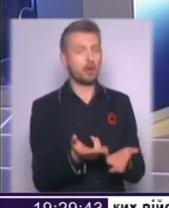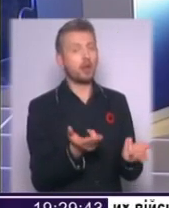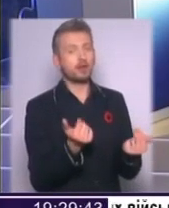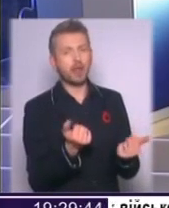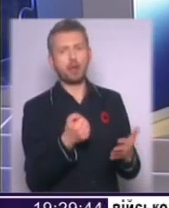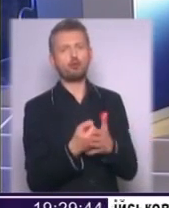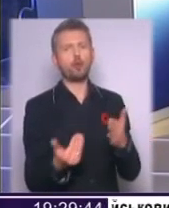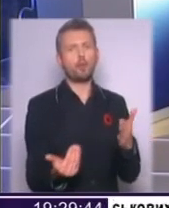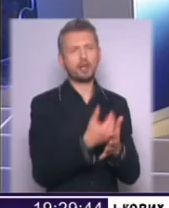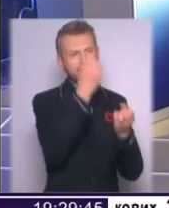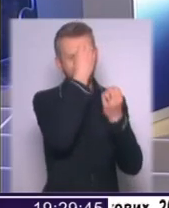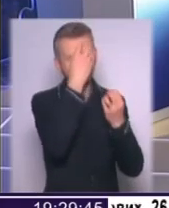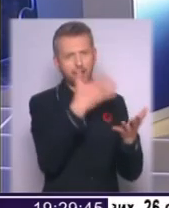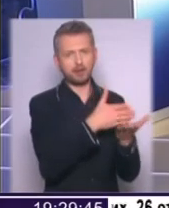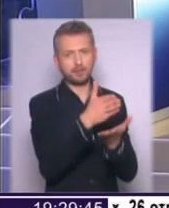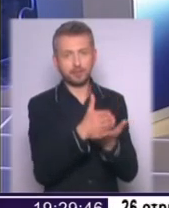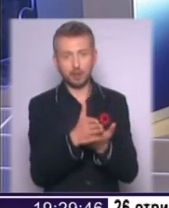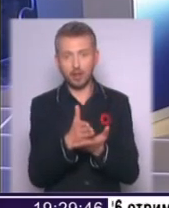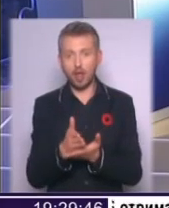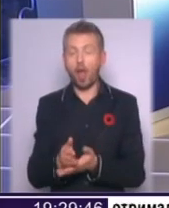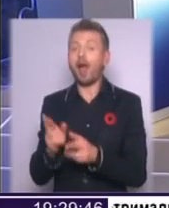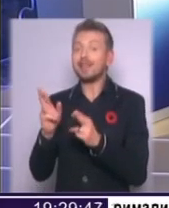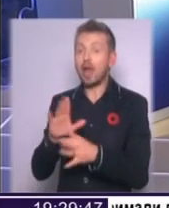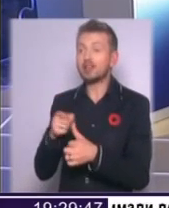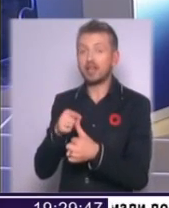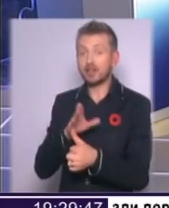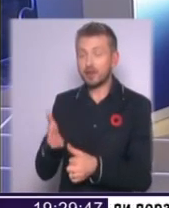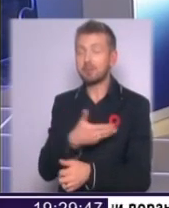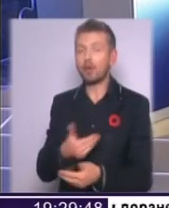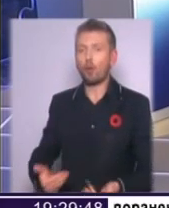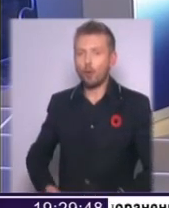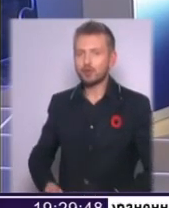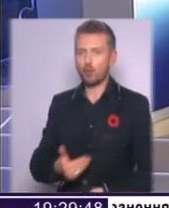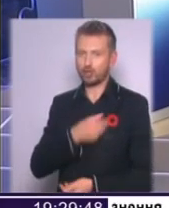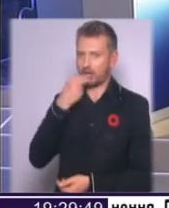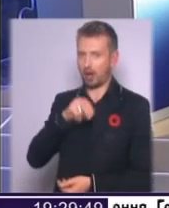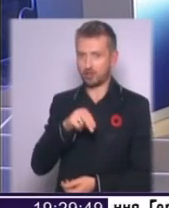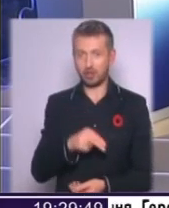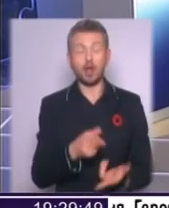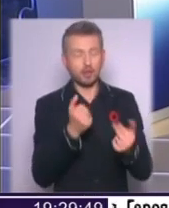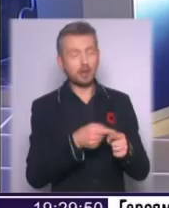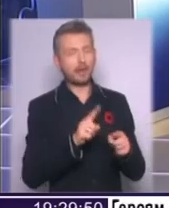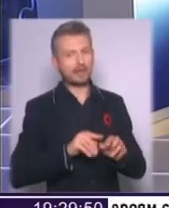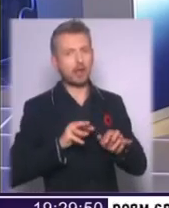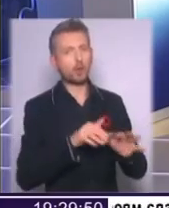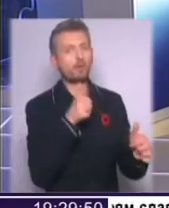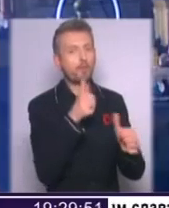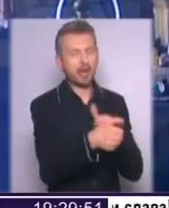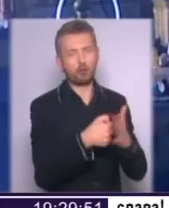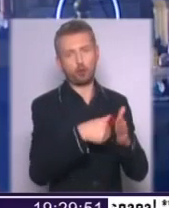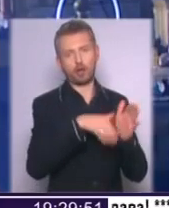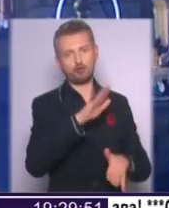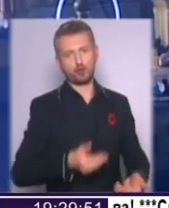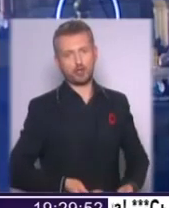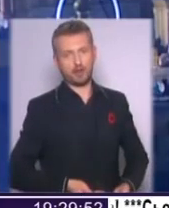до нових цивілізаційних цінностей. А як не назви? Ми просто хочемо жити краще. Це, дійсно, так. Це рух вперед, так, до кращого життя. І от